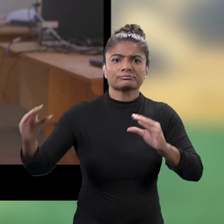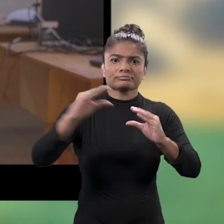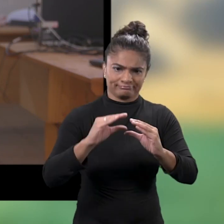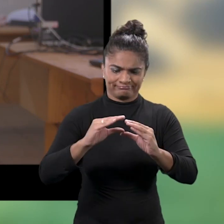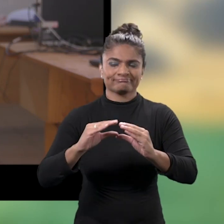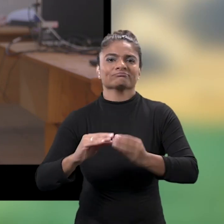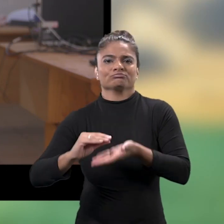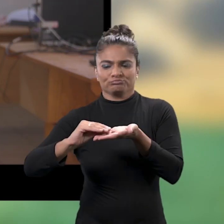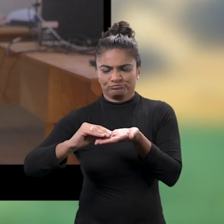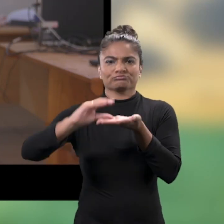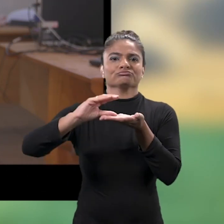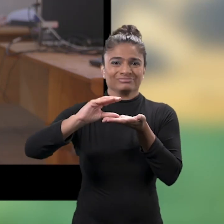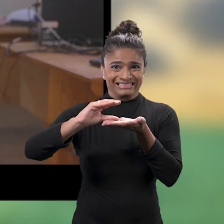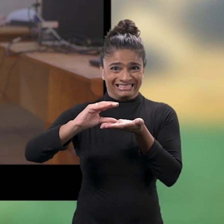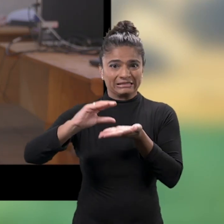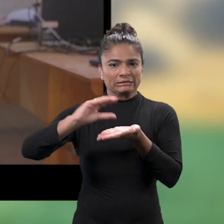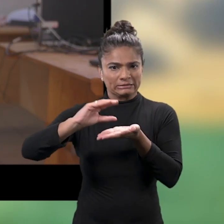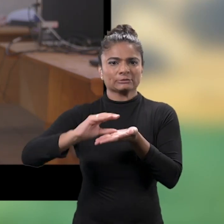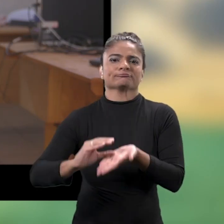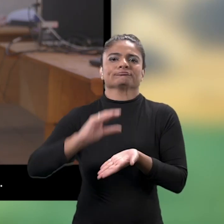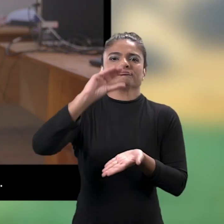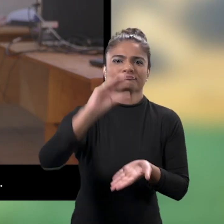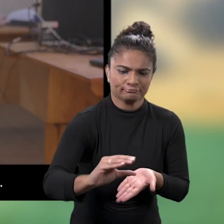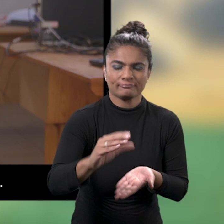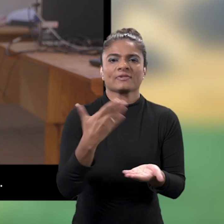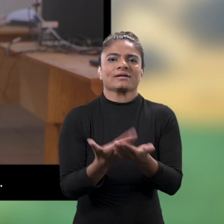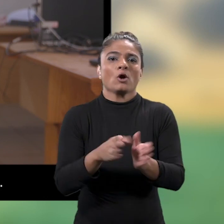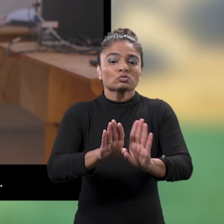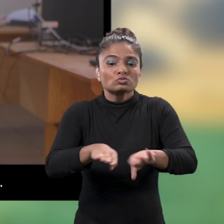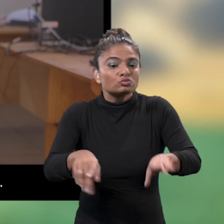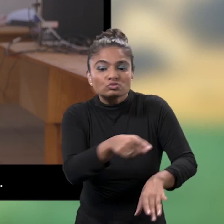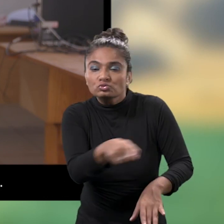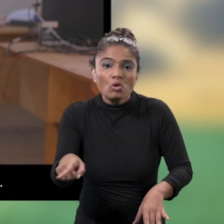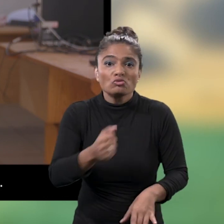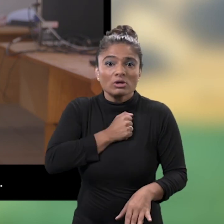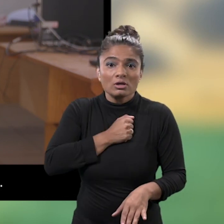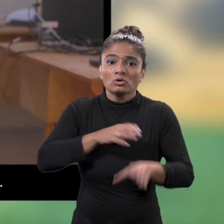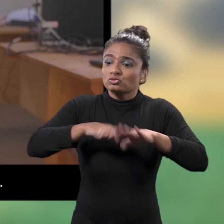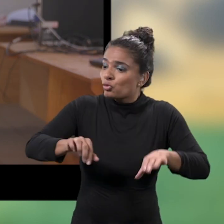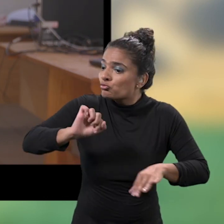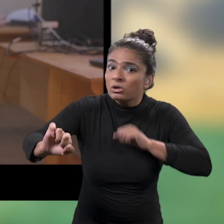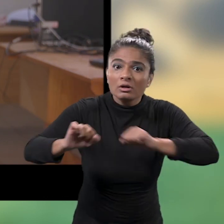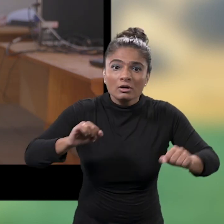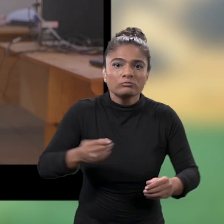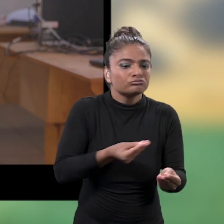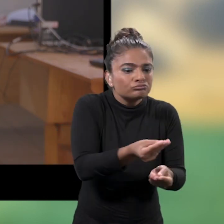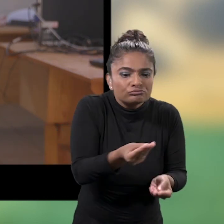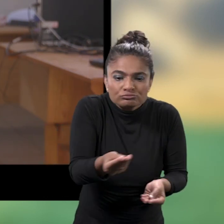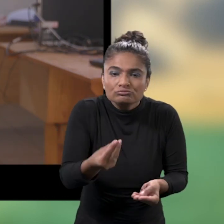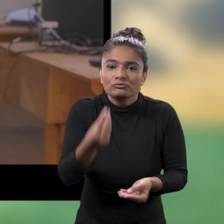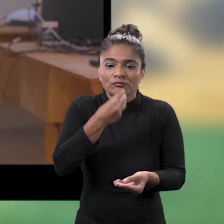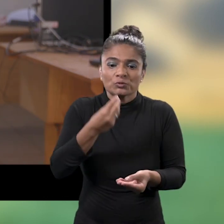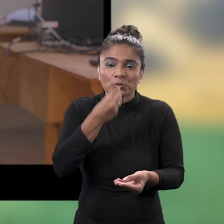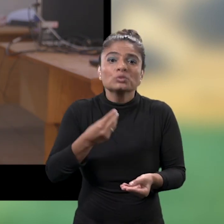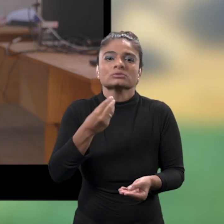sigcwaliselele imali zama-grant esizitholako. Then abentwana bethu sikwazi ukondla abentwana bethu,